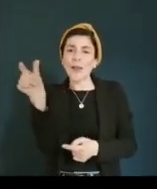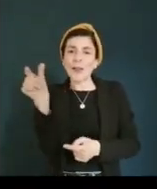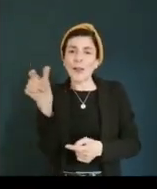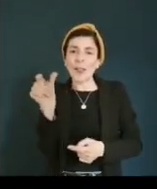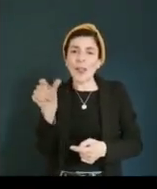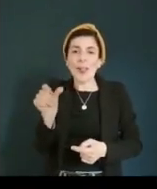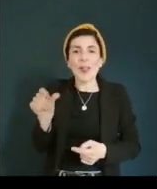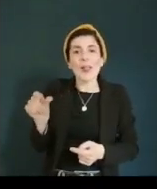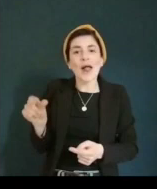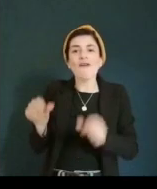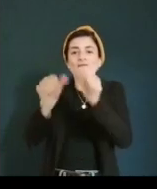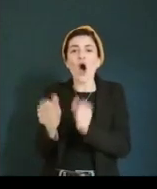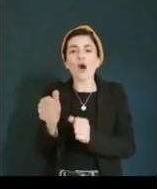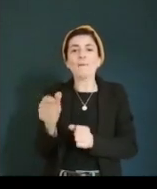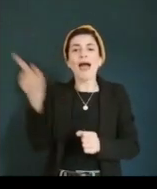forma S.